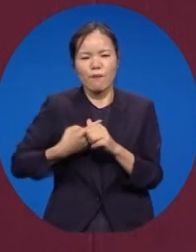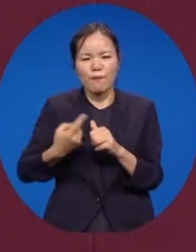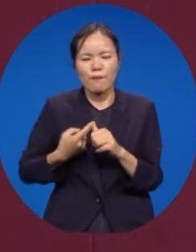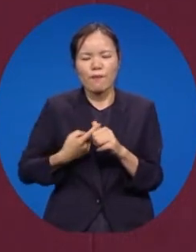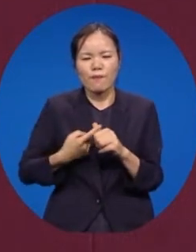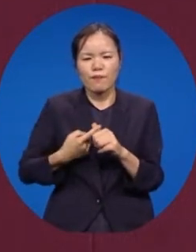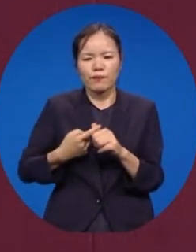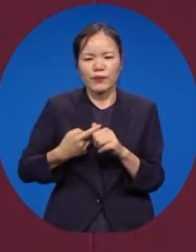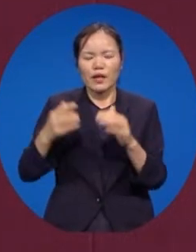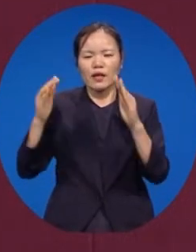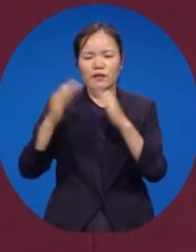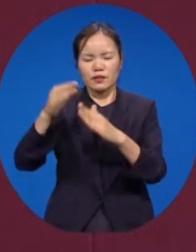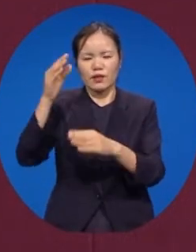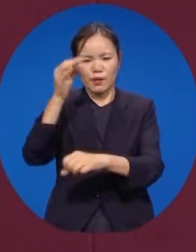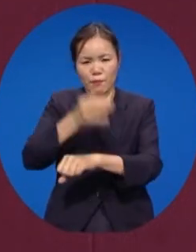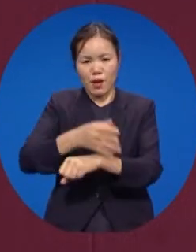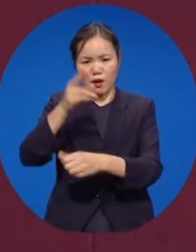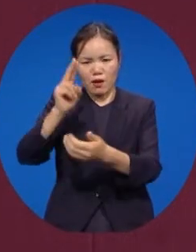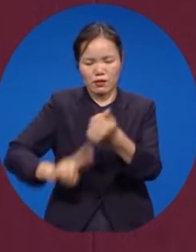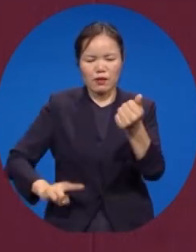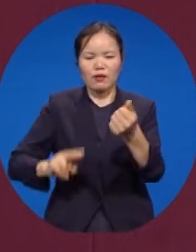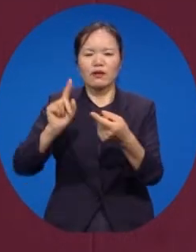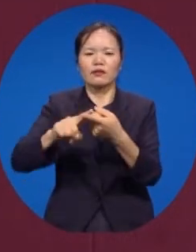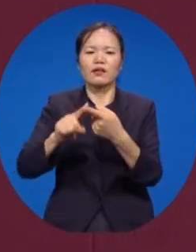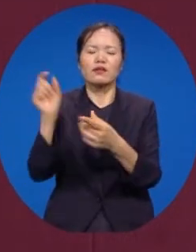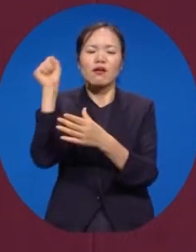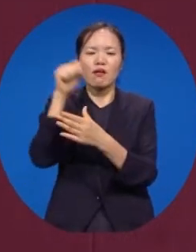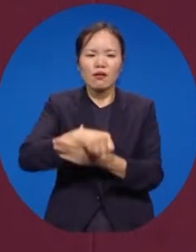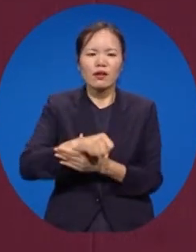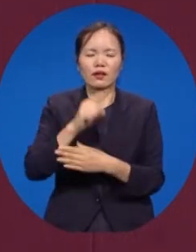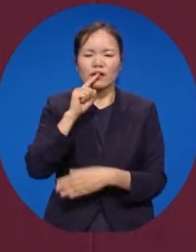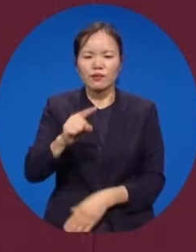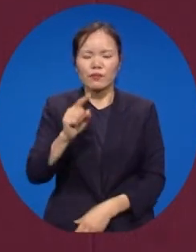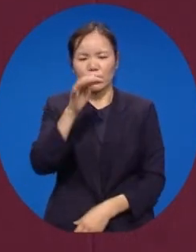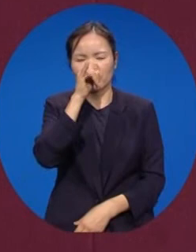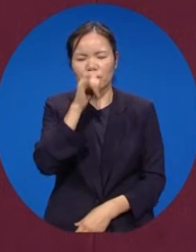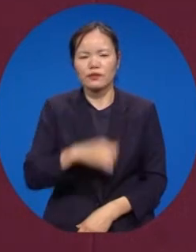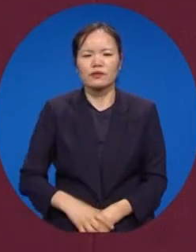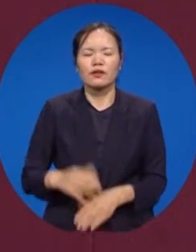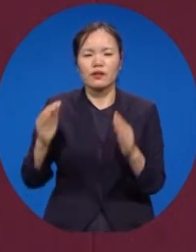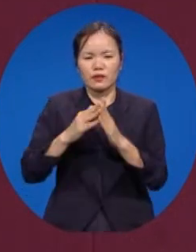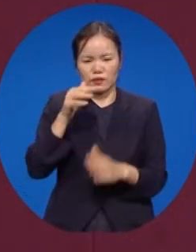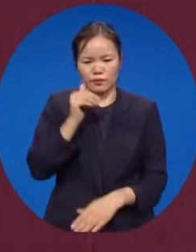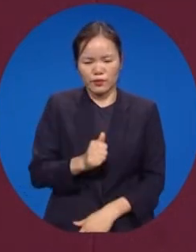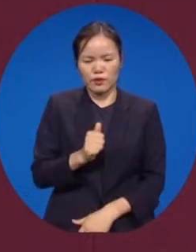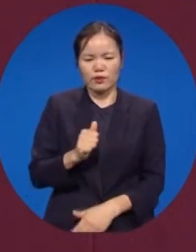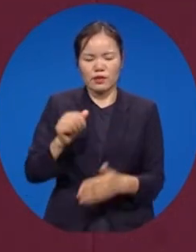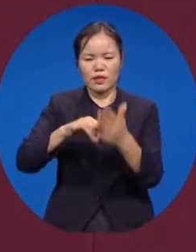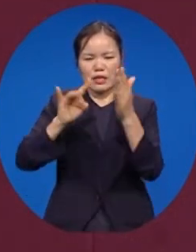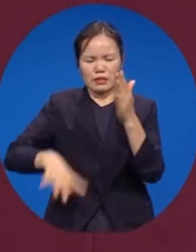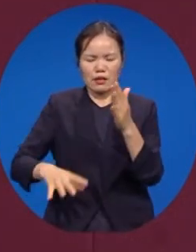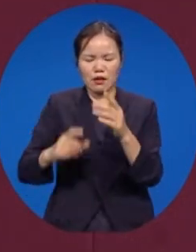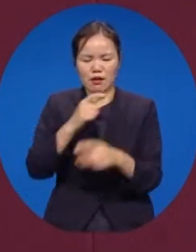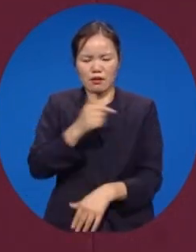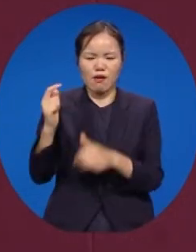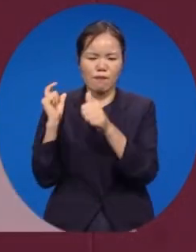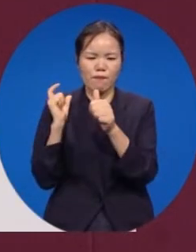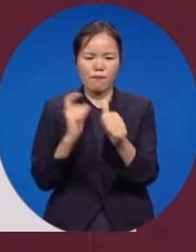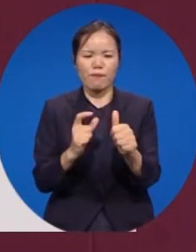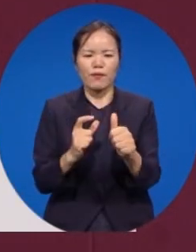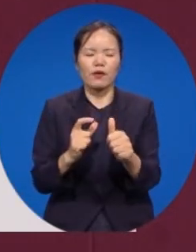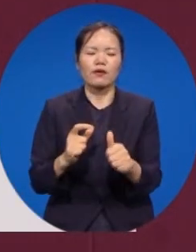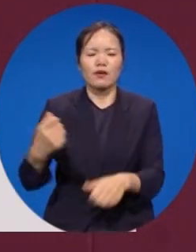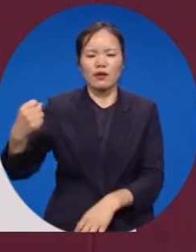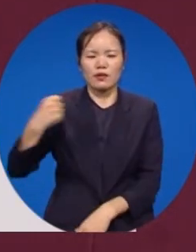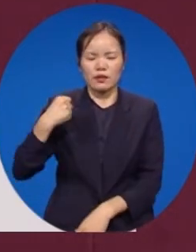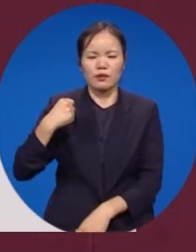하겠다는 위헌적인 발상까지 나오고 있습니다. 집을 가진 이들에게는 세금 폭탄을 퍼붓고